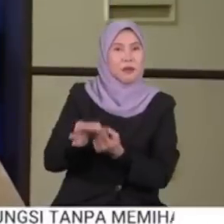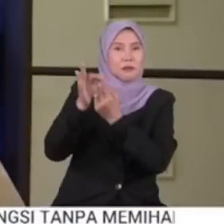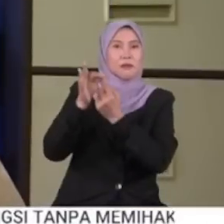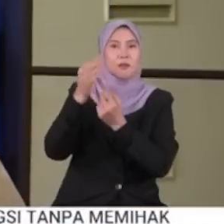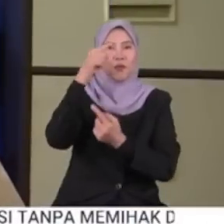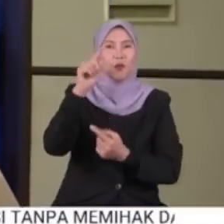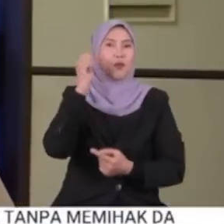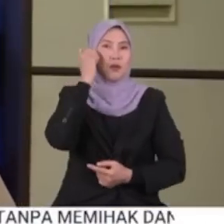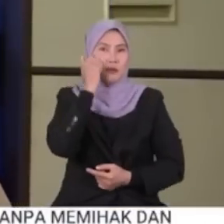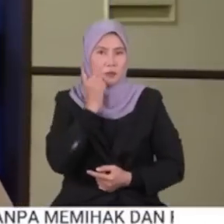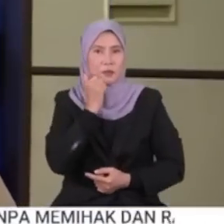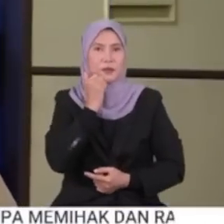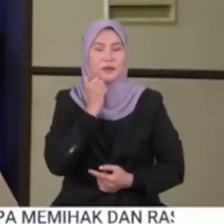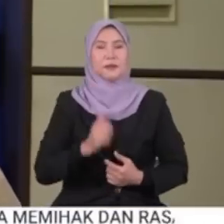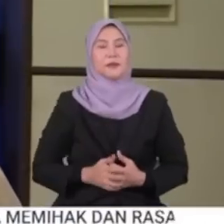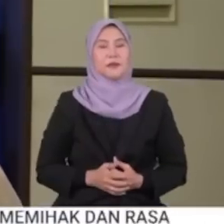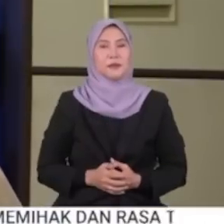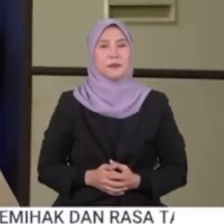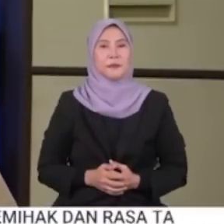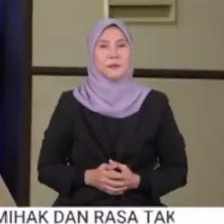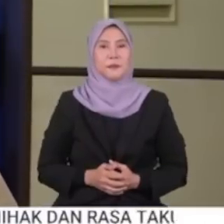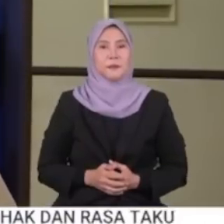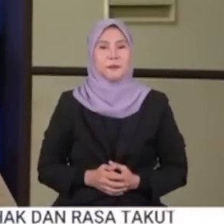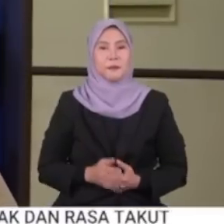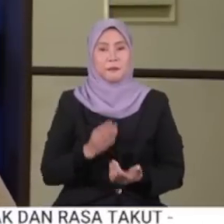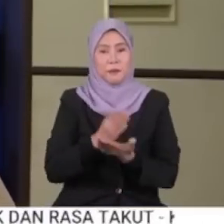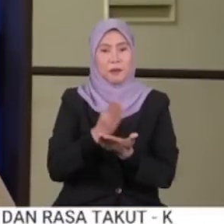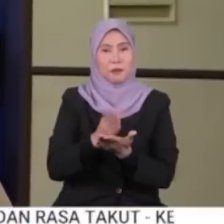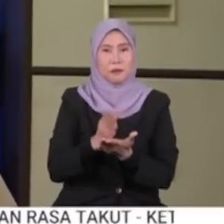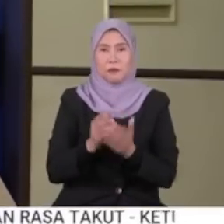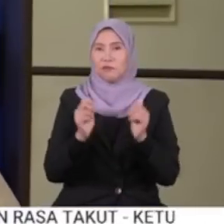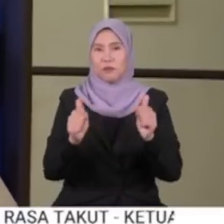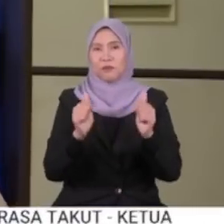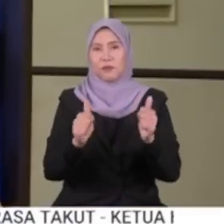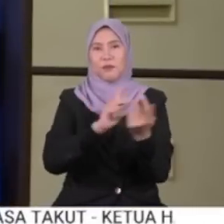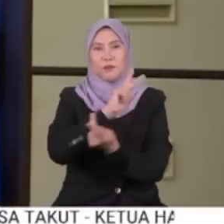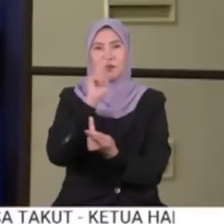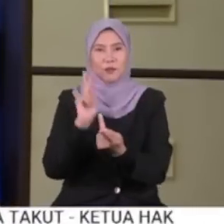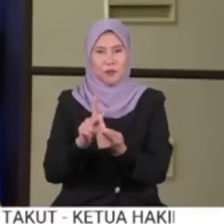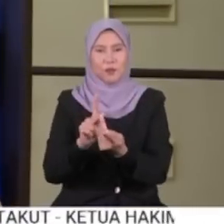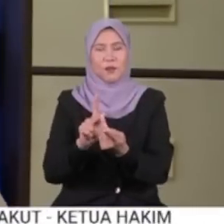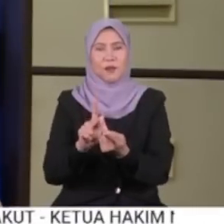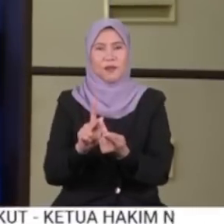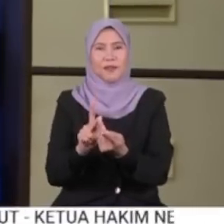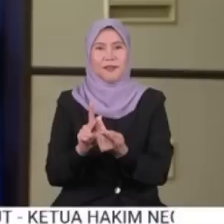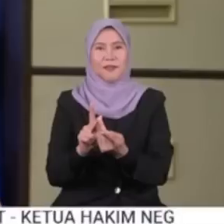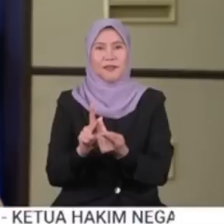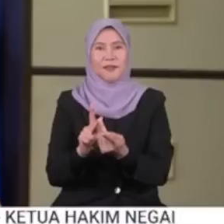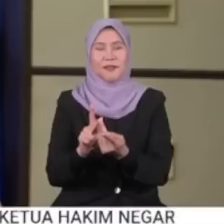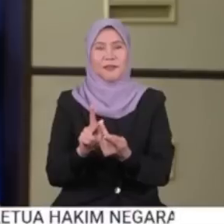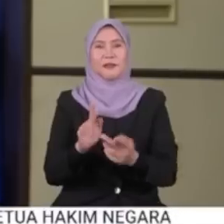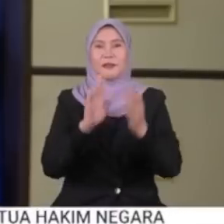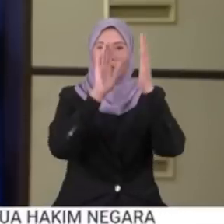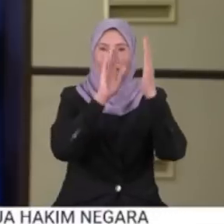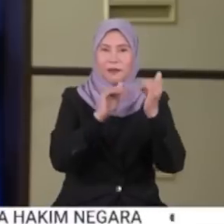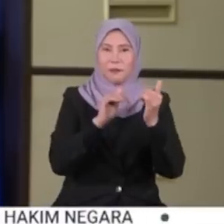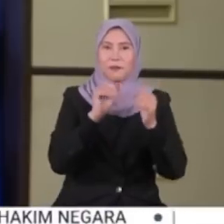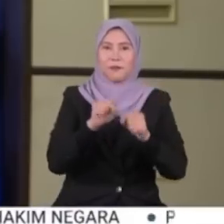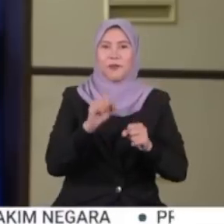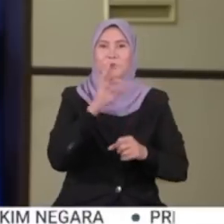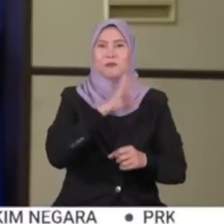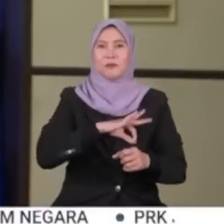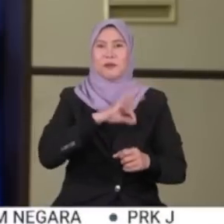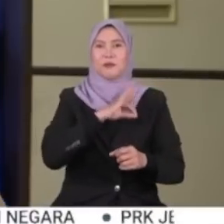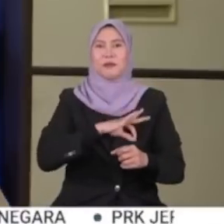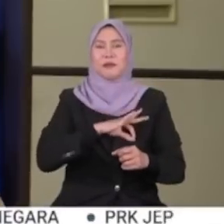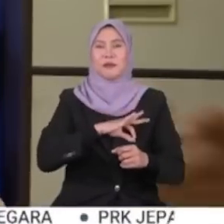Jadi bajet ni memang bagus, memang sesuai. Dan kita harap kita dapat